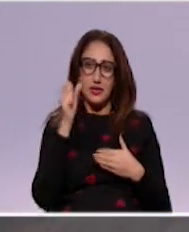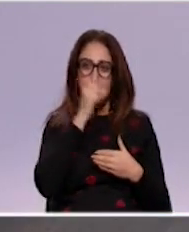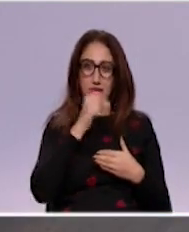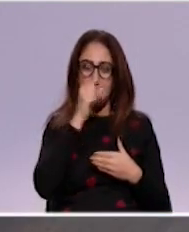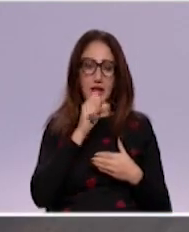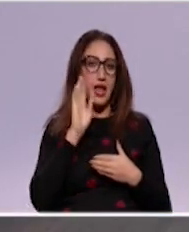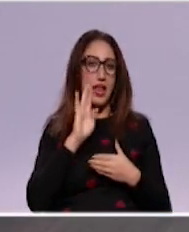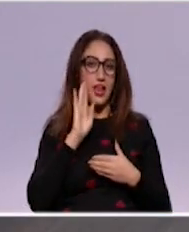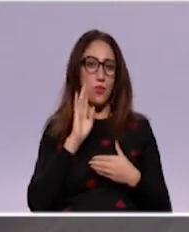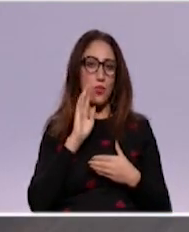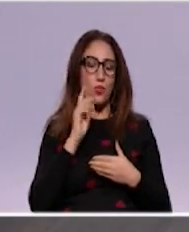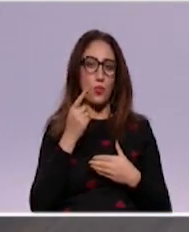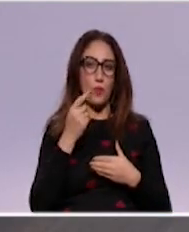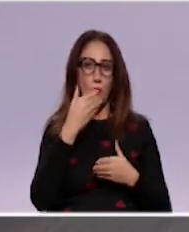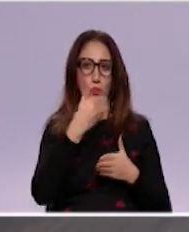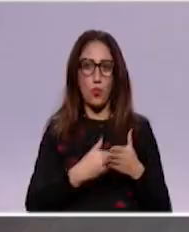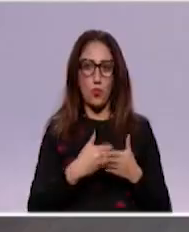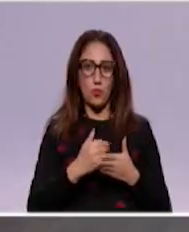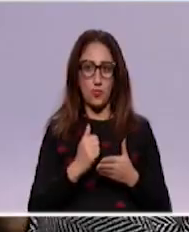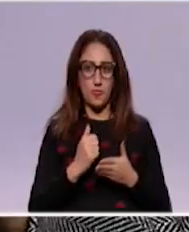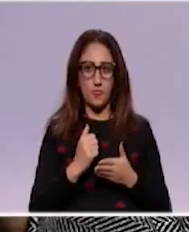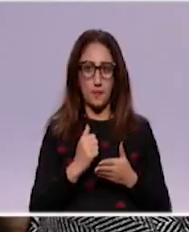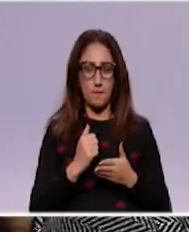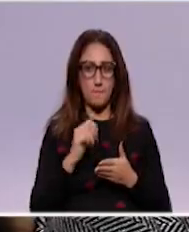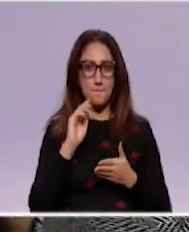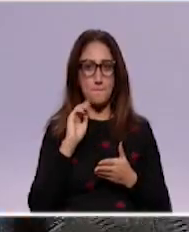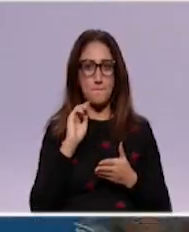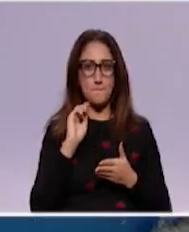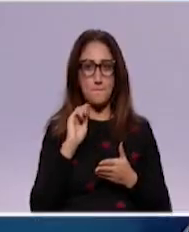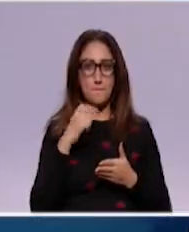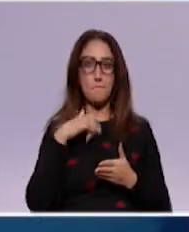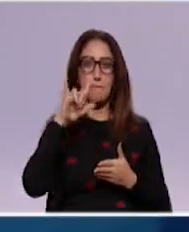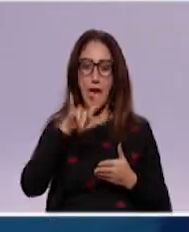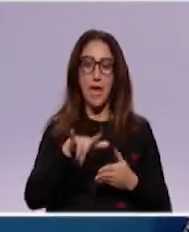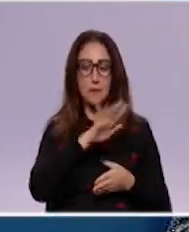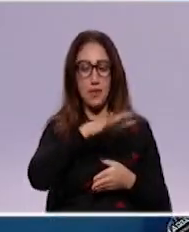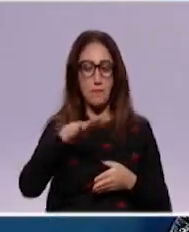علموني عينيك. لا اسمها ايه اللي انت بتغنيها؟ علموني عينيك. لا انا بعشق البحر. انا